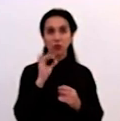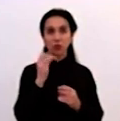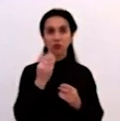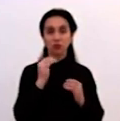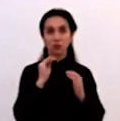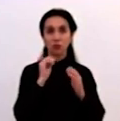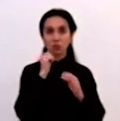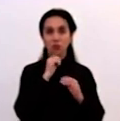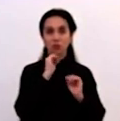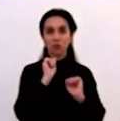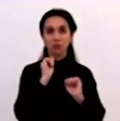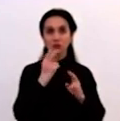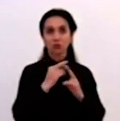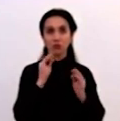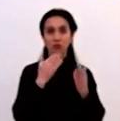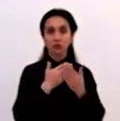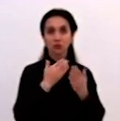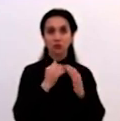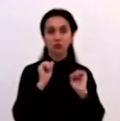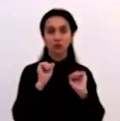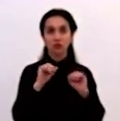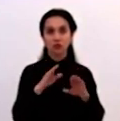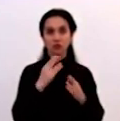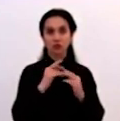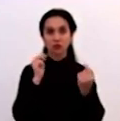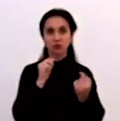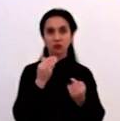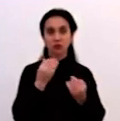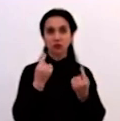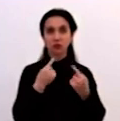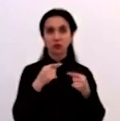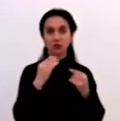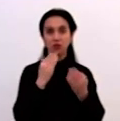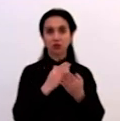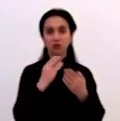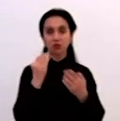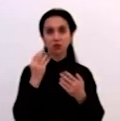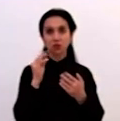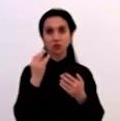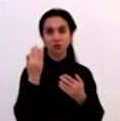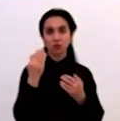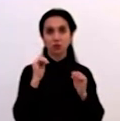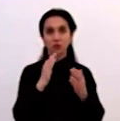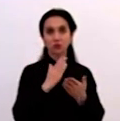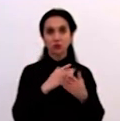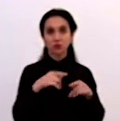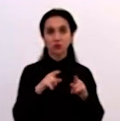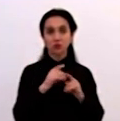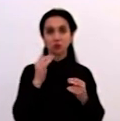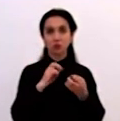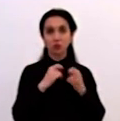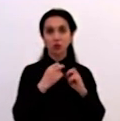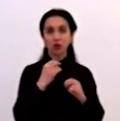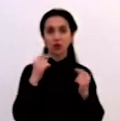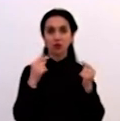muhofaza qilish masalalarini hal etishga ixtisoslashtirilgan tashkilotlarning mavjudligi, ushbu muammoga oid